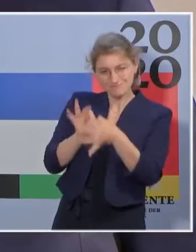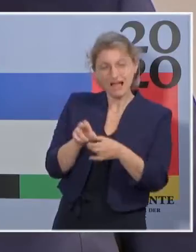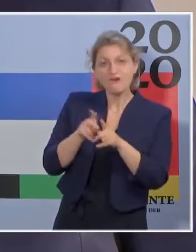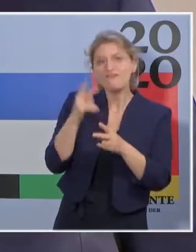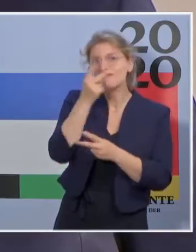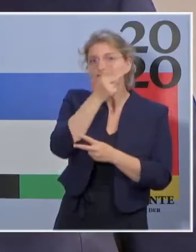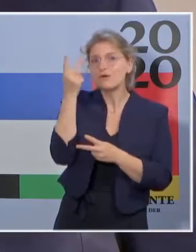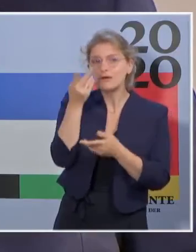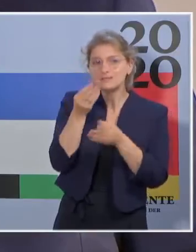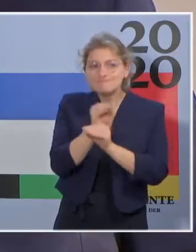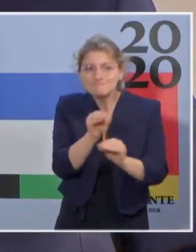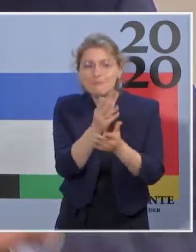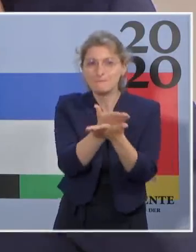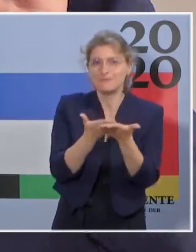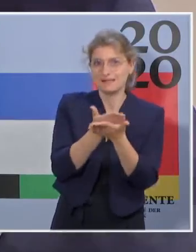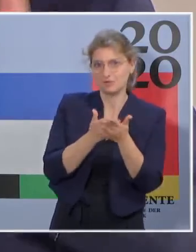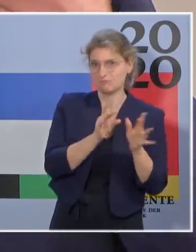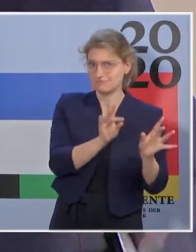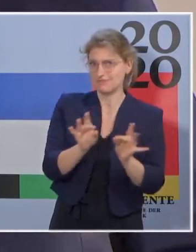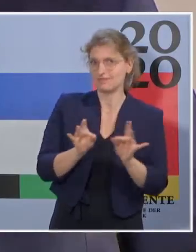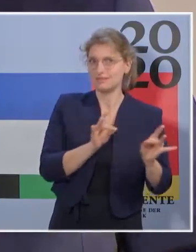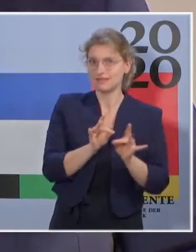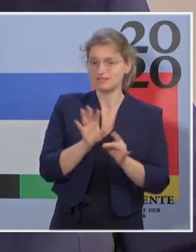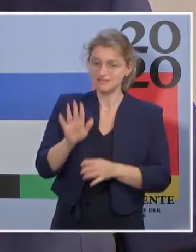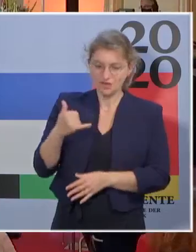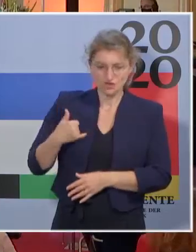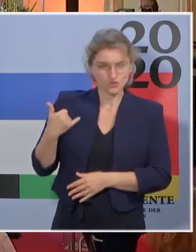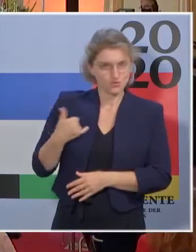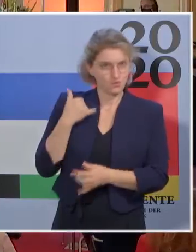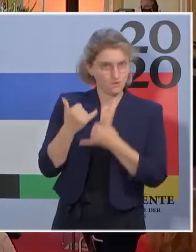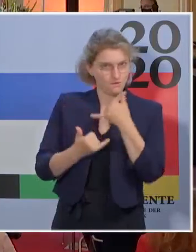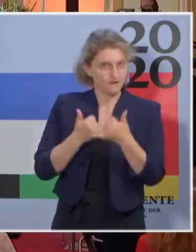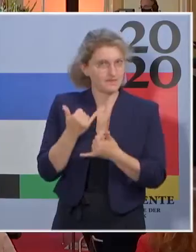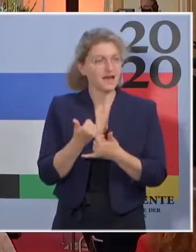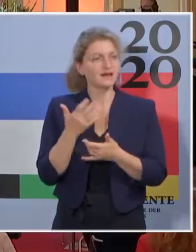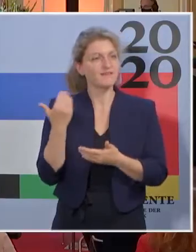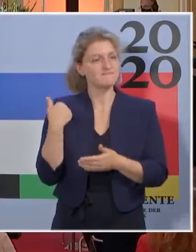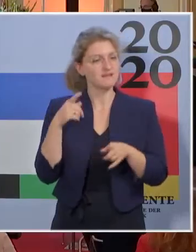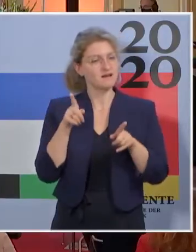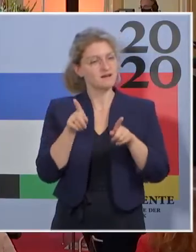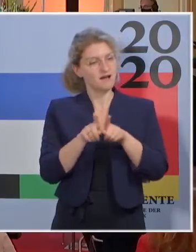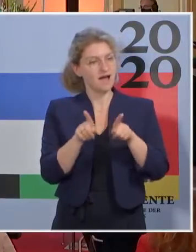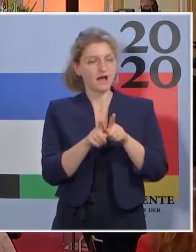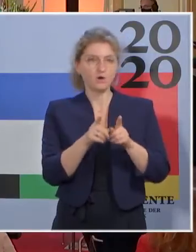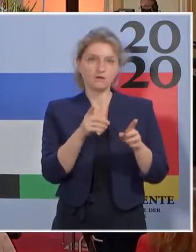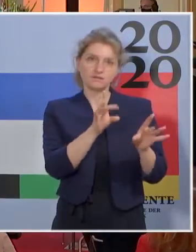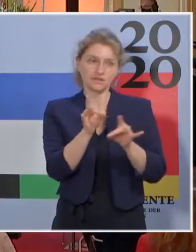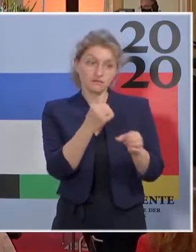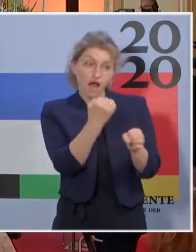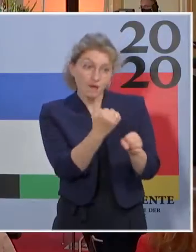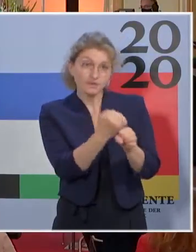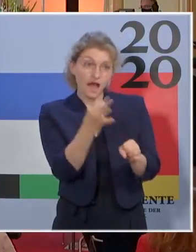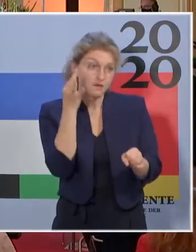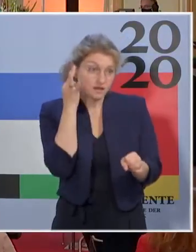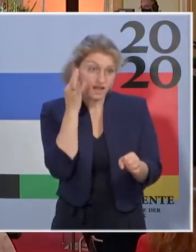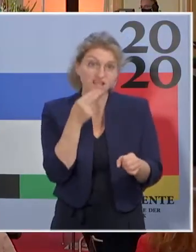Jugendjahren, also noch in der Monarchie, hat er in Volksheim und in anderen Städten auch Arbeiterinnen und Arbeitern, die nach der